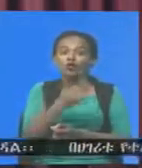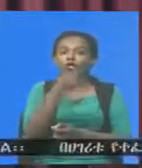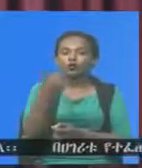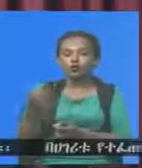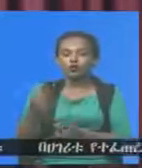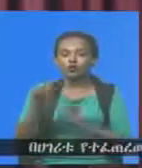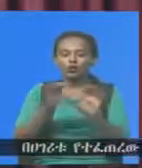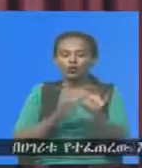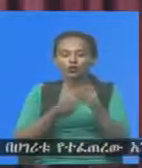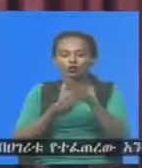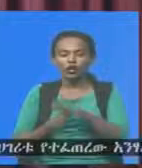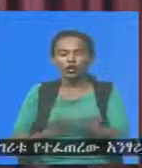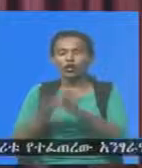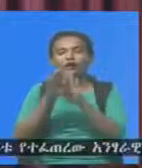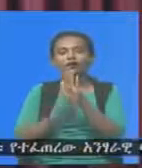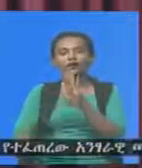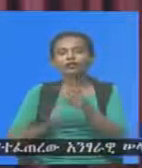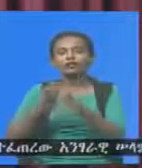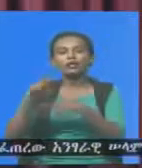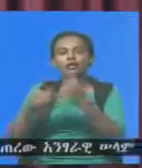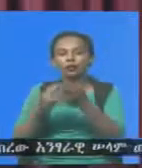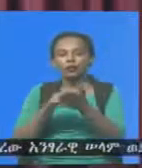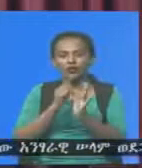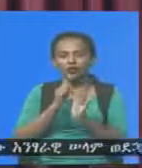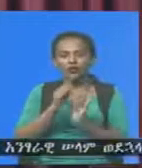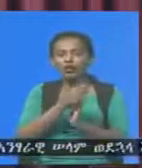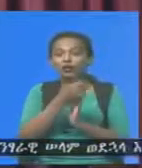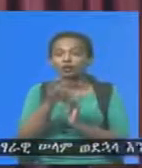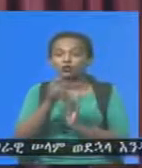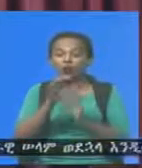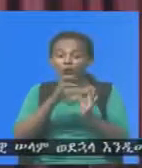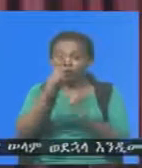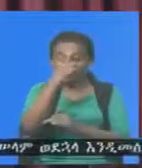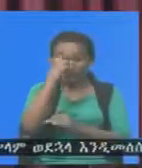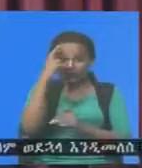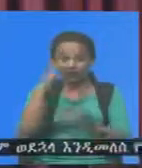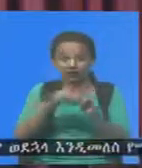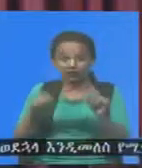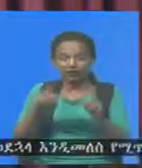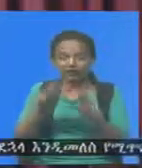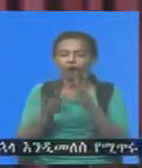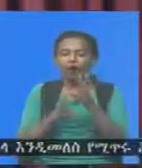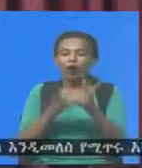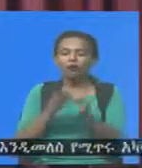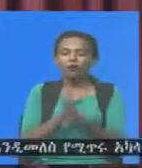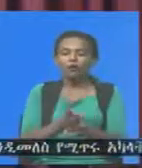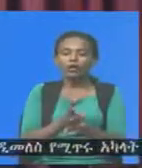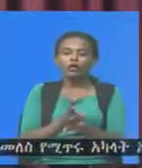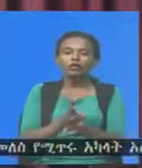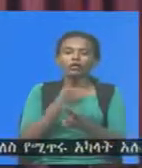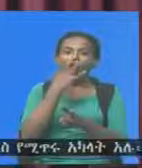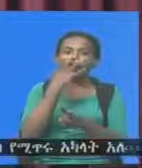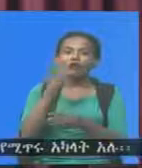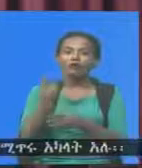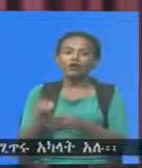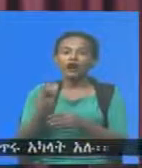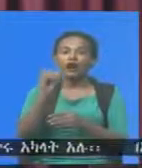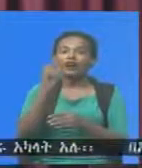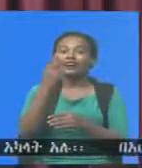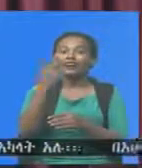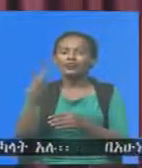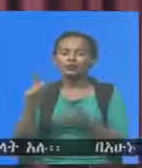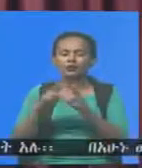የሚያደርጉት ጫና እየቀነሰ ይሄዳል ማለት ነው። ሌሎች የሚያደርጉበት ምክንያት ግን በዓለም ላይ የአፍሪካ ቀንድ በጣም